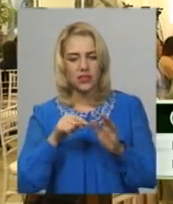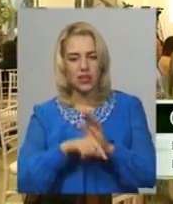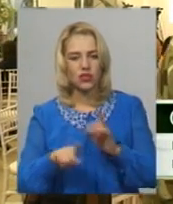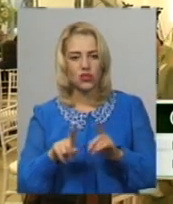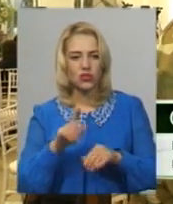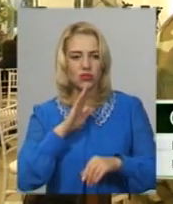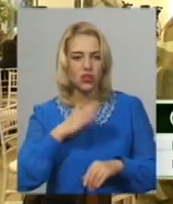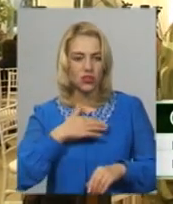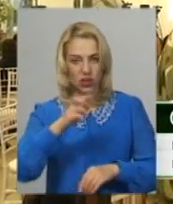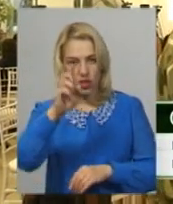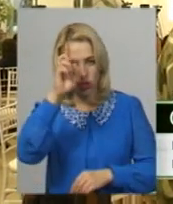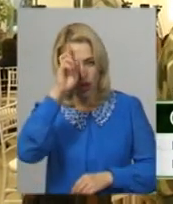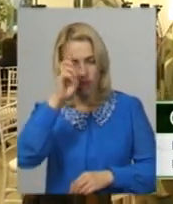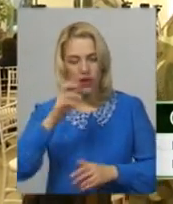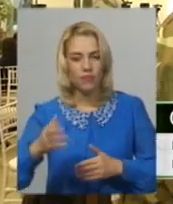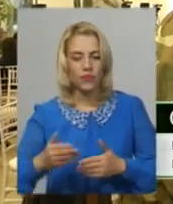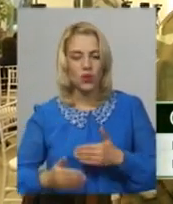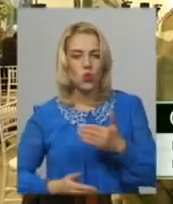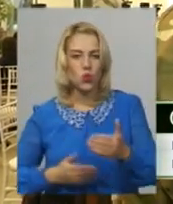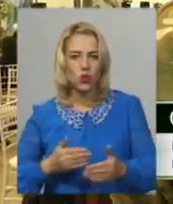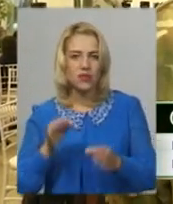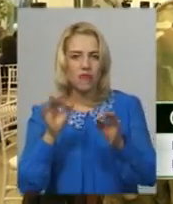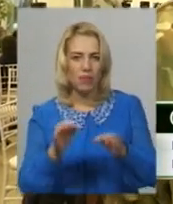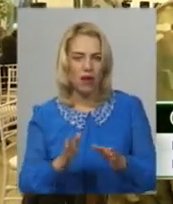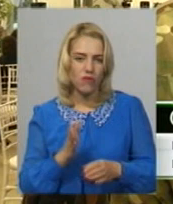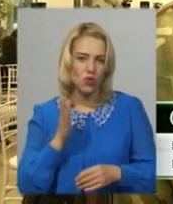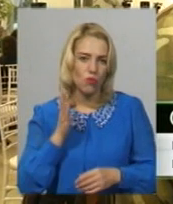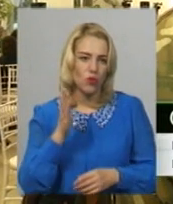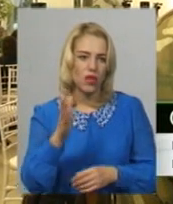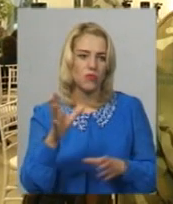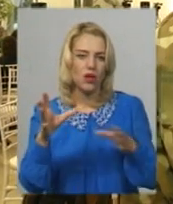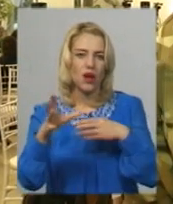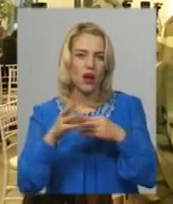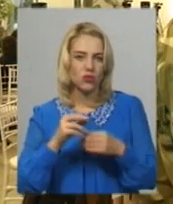наша держава рухається в правильному напрямку разом з Богом.